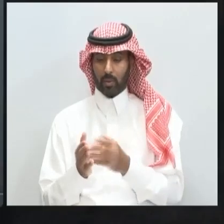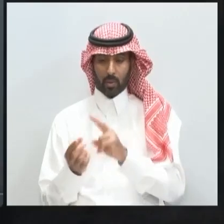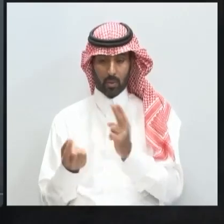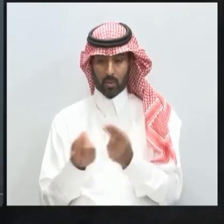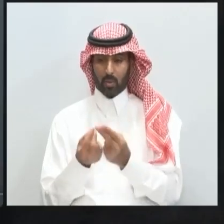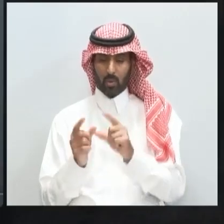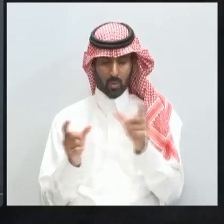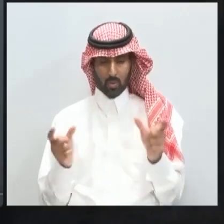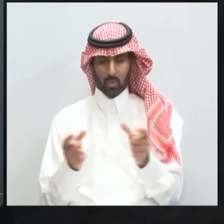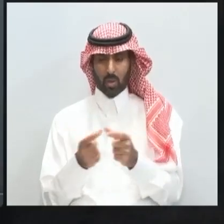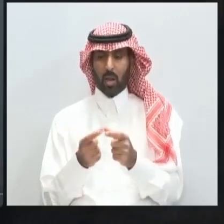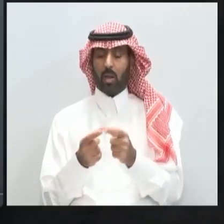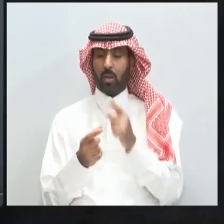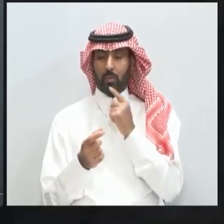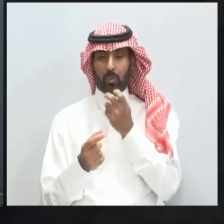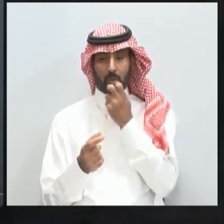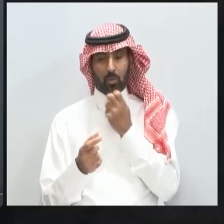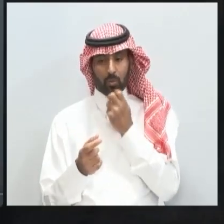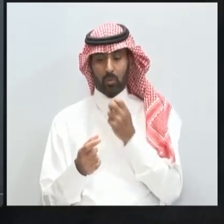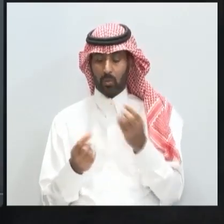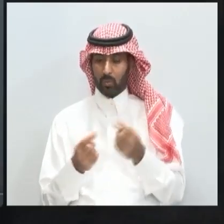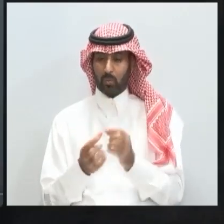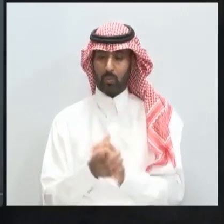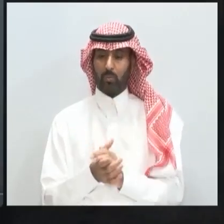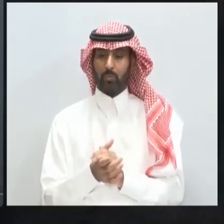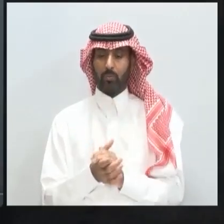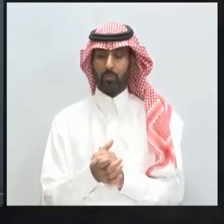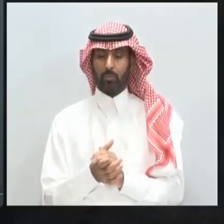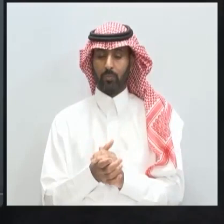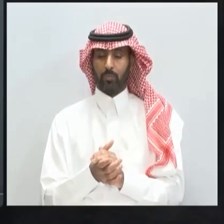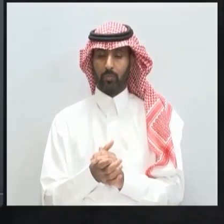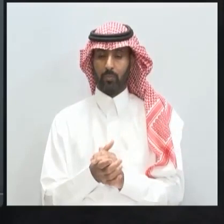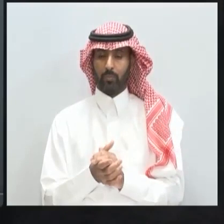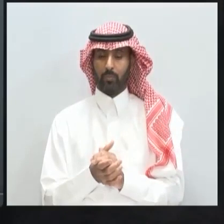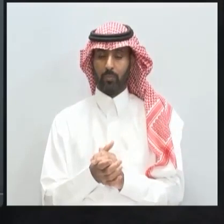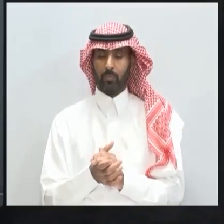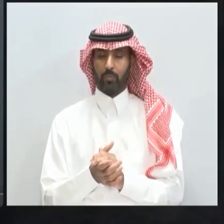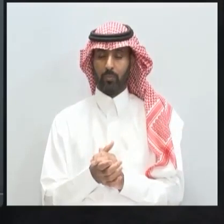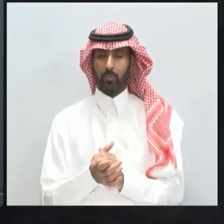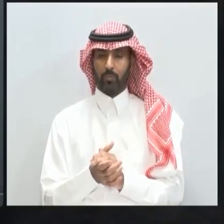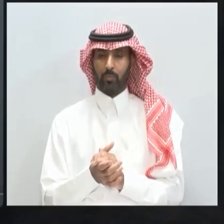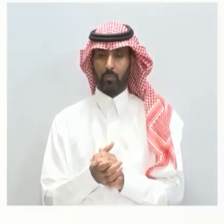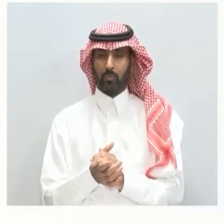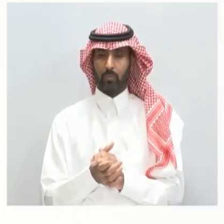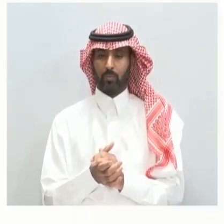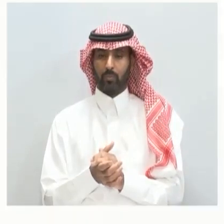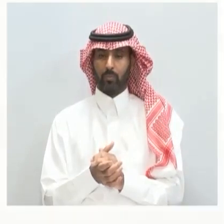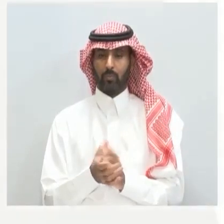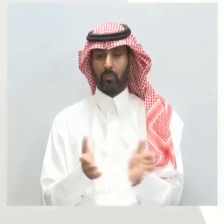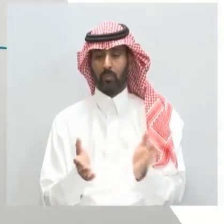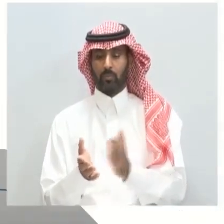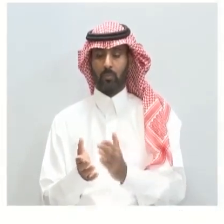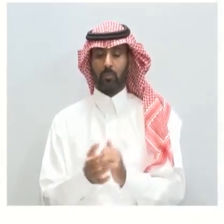بالقران الكريم لذلك نقول علم او علوم القران الكريم